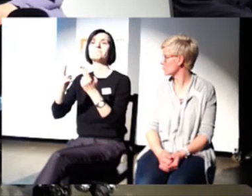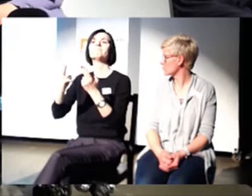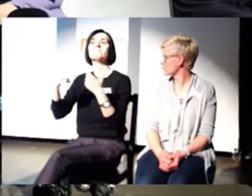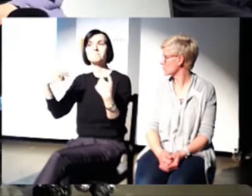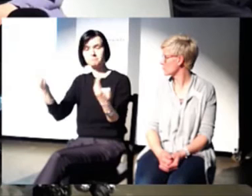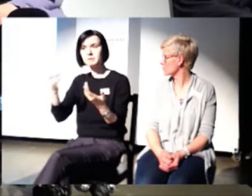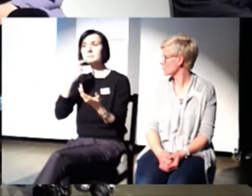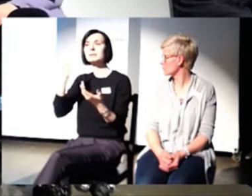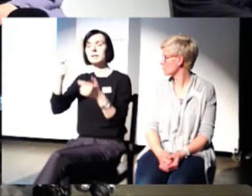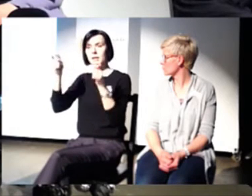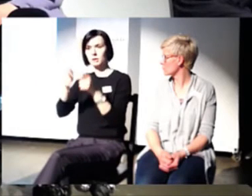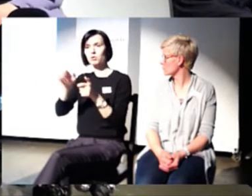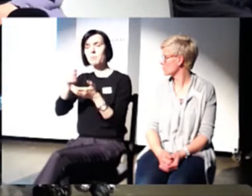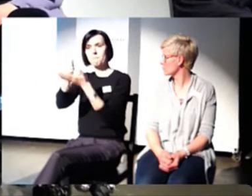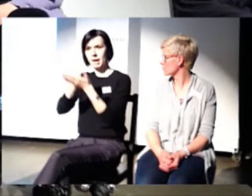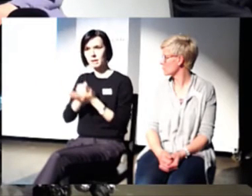toteutuu.